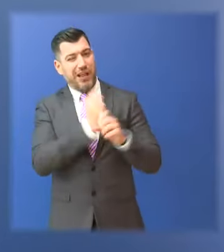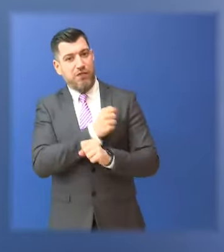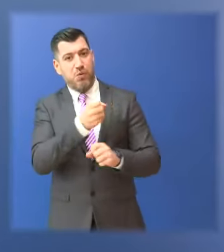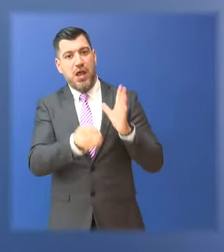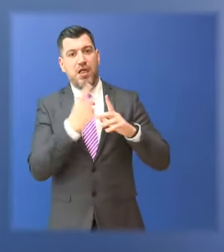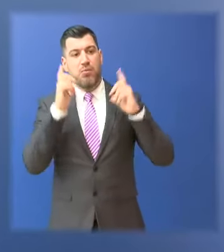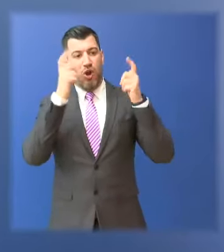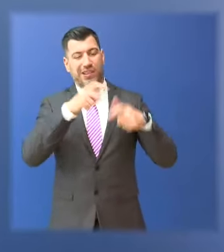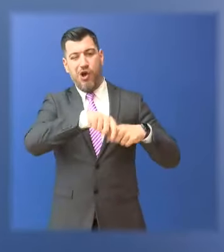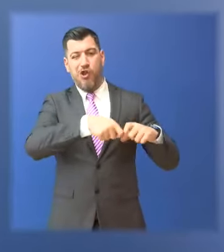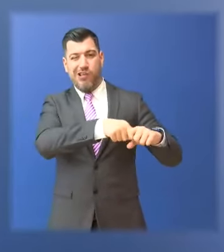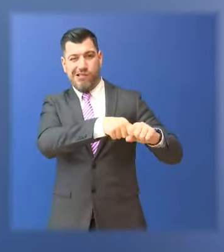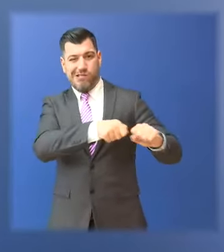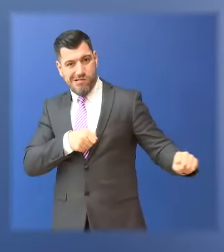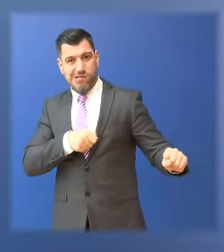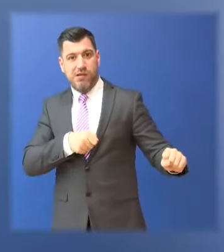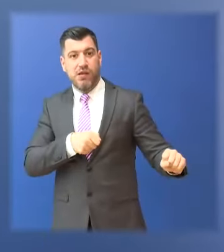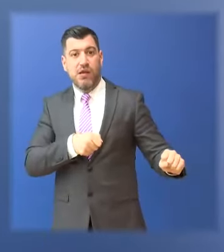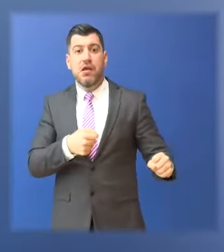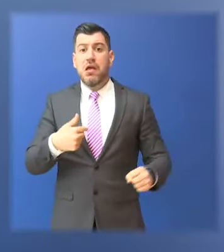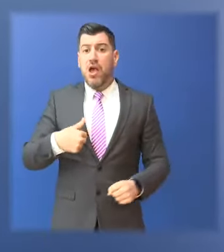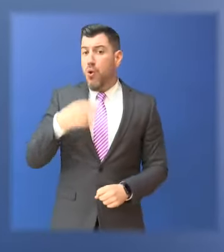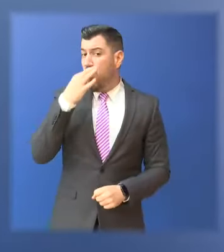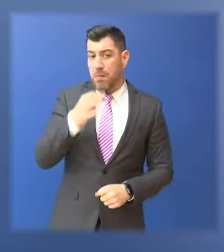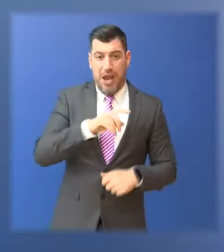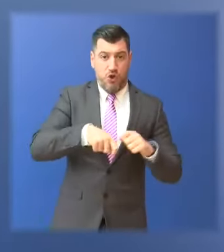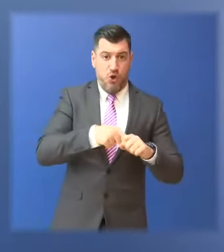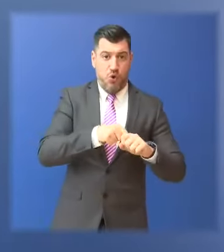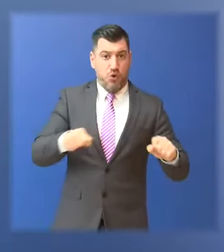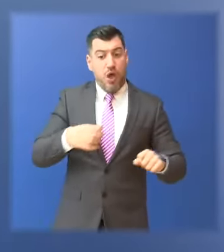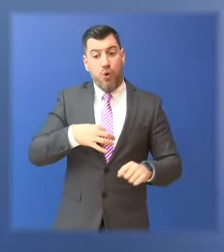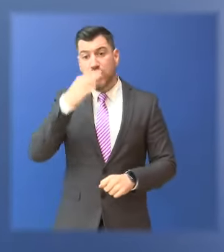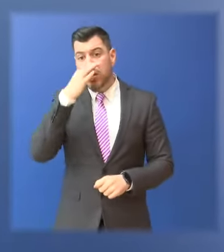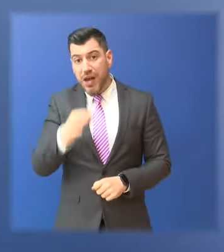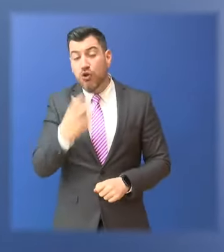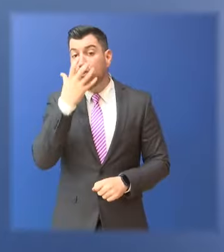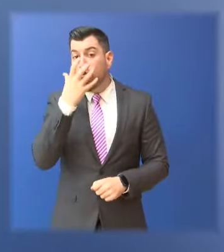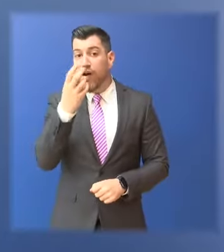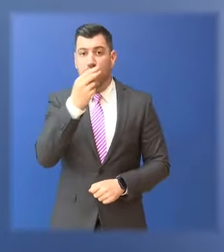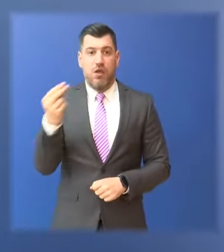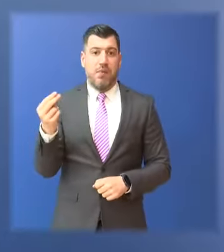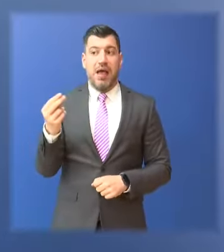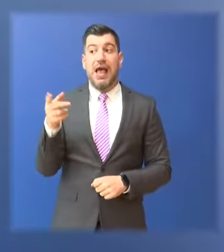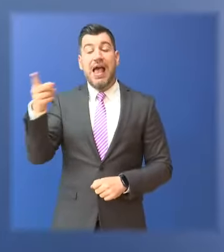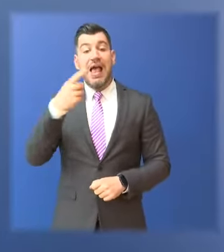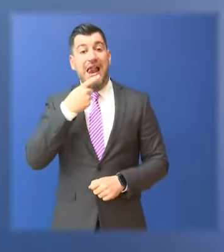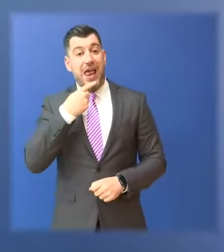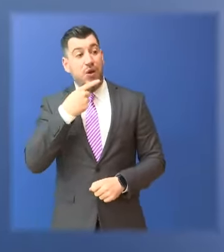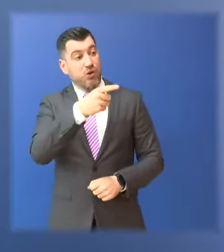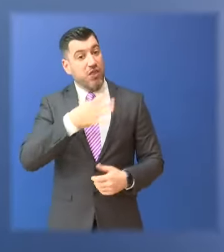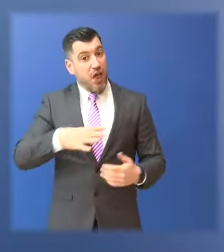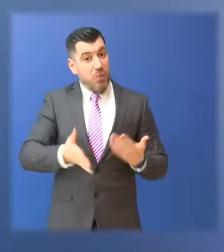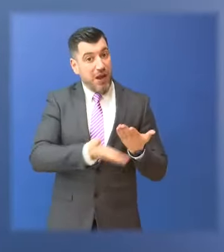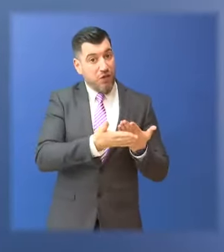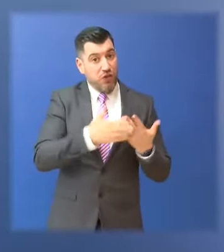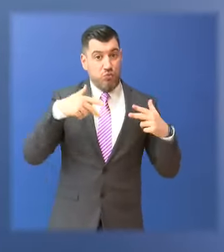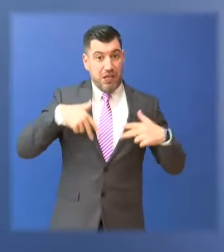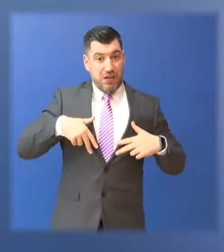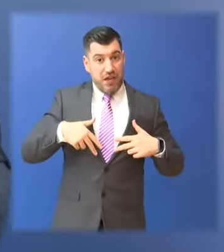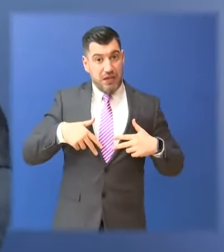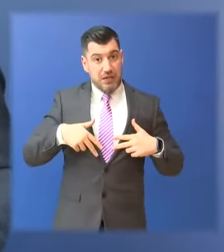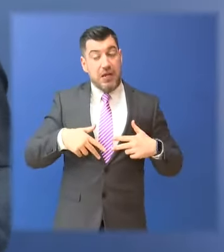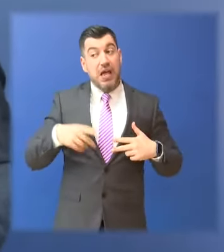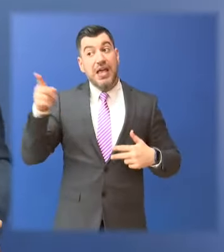Δηλαδή, λες ότι εγώ δεν θα διευκολύνω την κυβέρνηση Και λέτε εσείς ότι υπάρχουν πληροφορίες που θα ψηφίσουν. Μακάρι